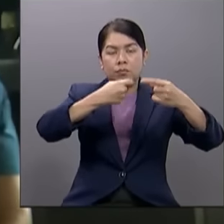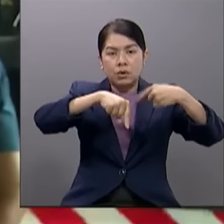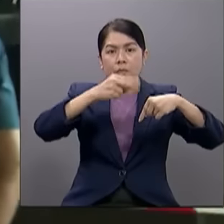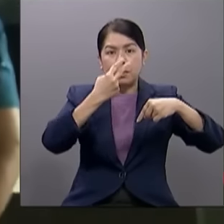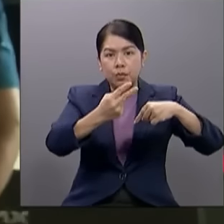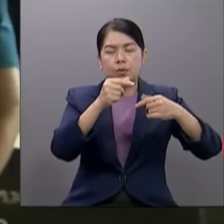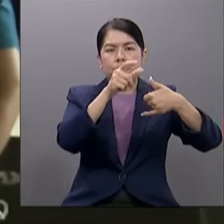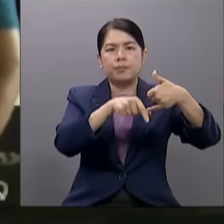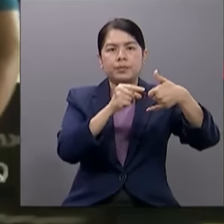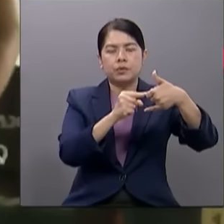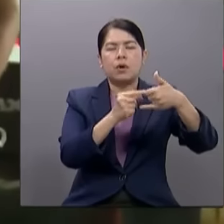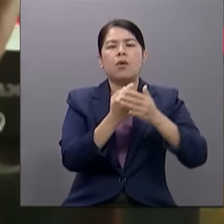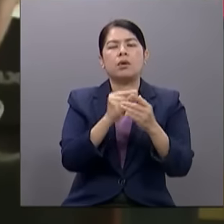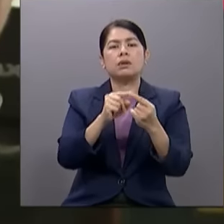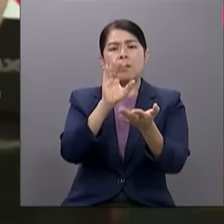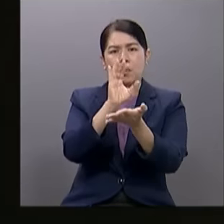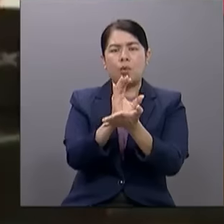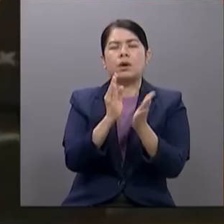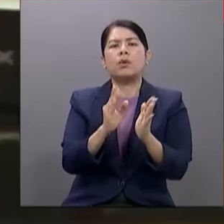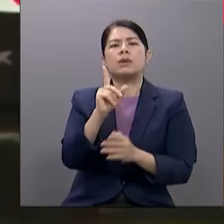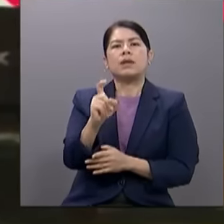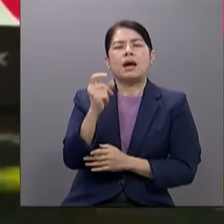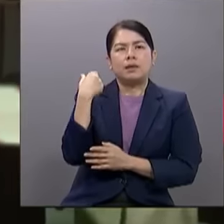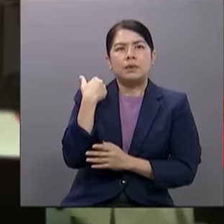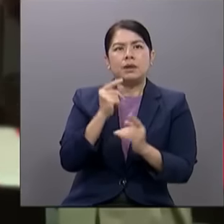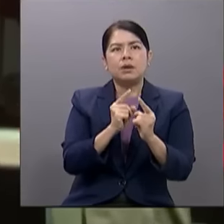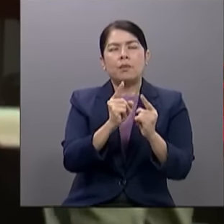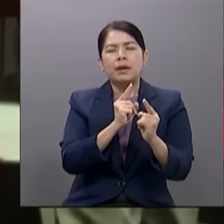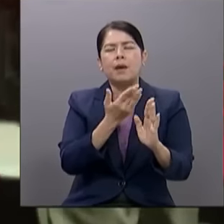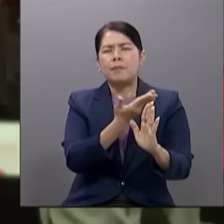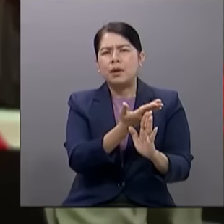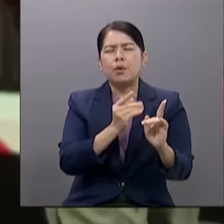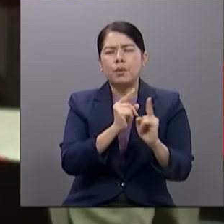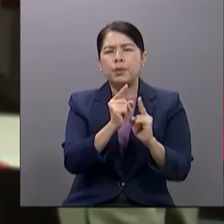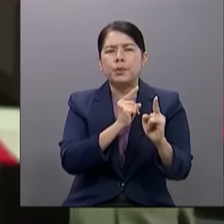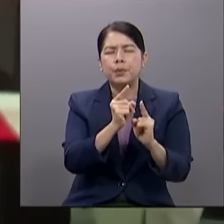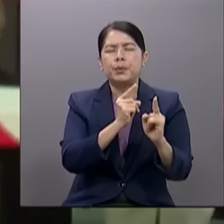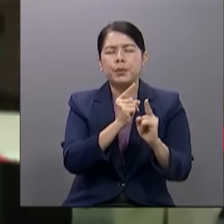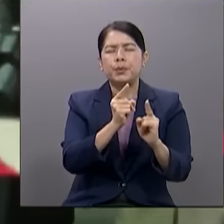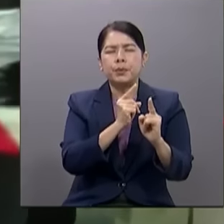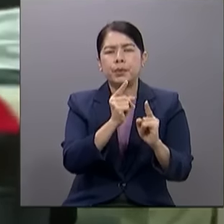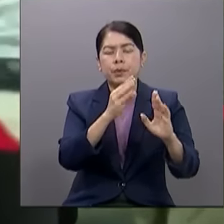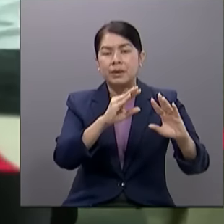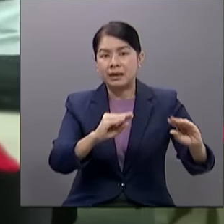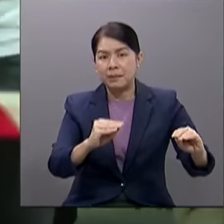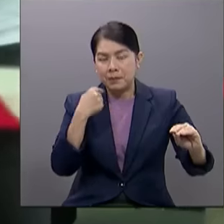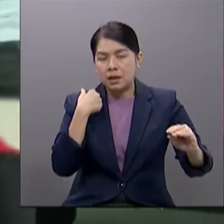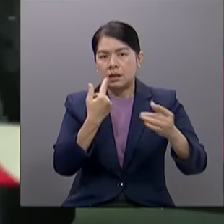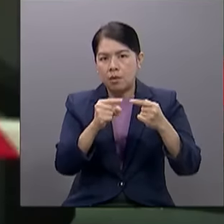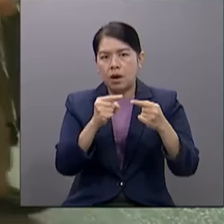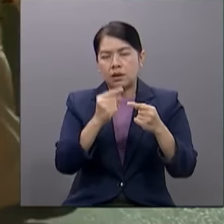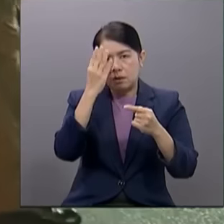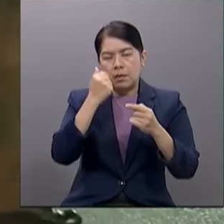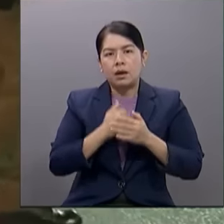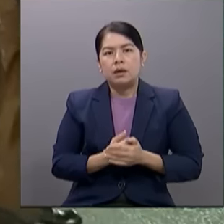ตำรวจโทกิจชนพยายามจะเจรจากับนายบุญมาจนสถานการณ์คลี่คลายครับระหว่างที่ผู้ก่อเห็ดเผลอ